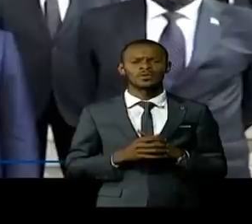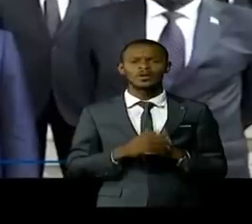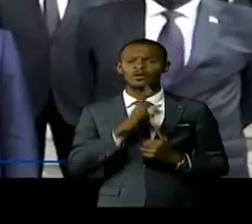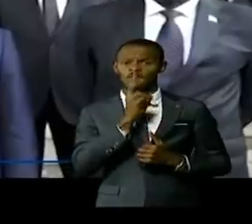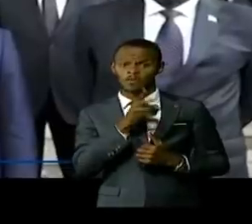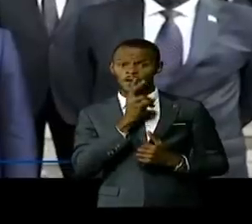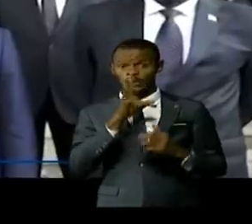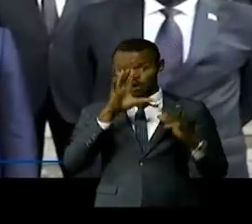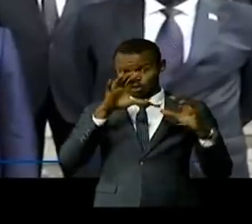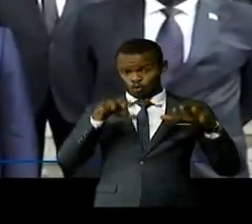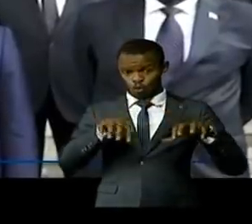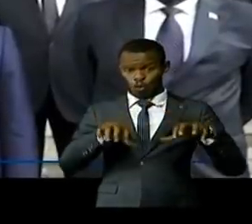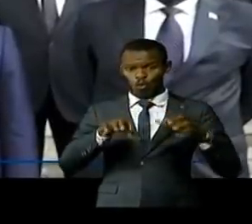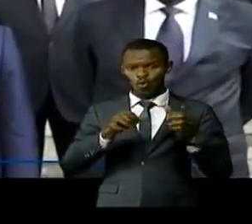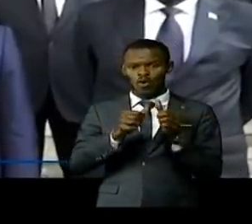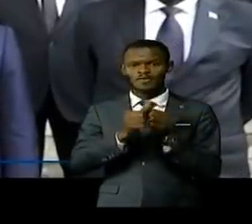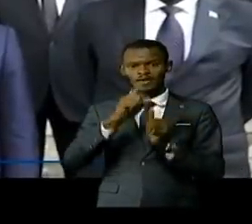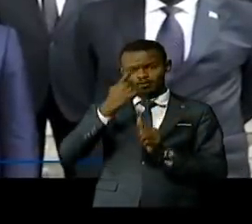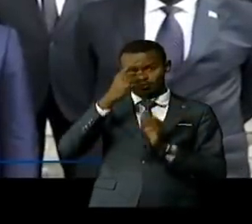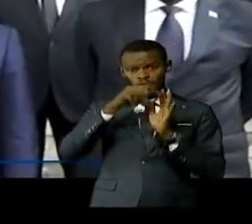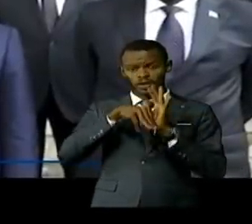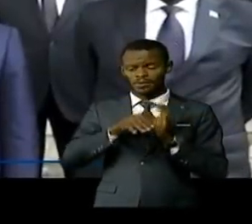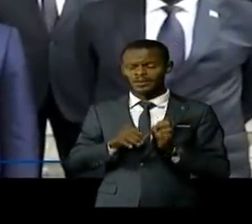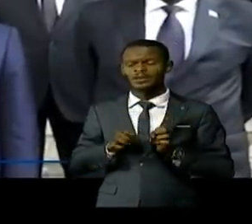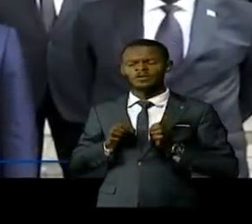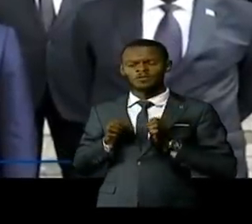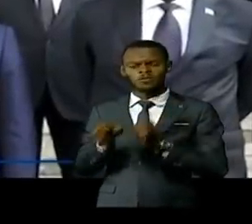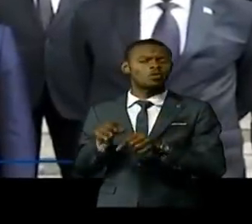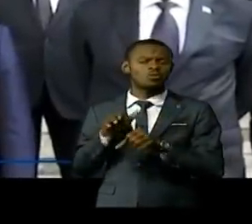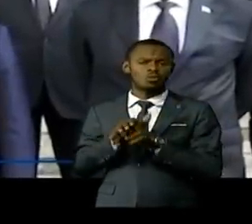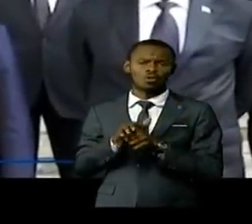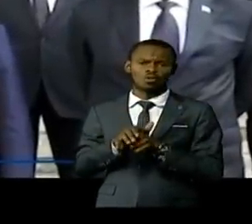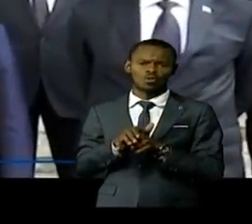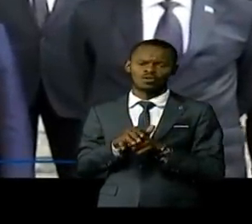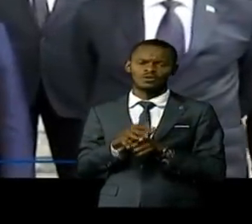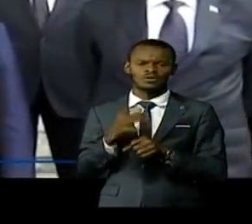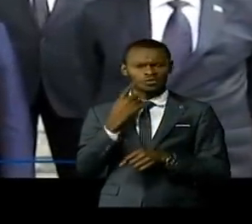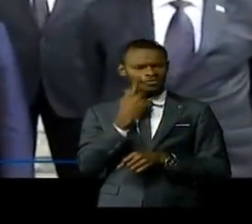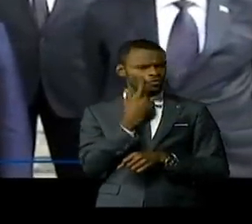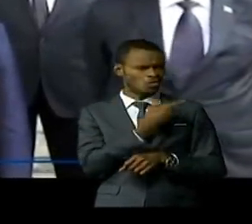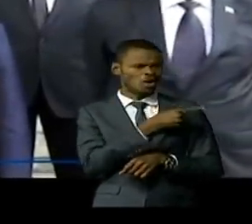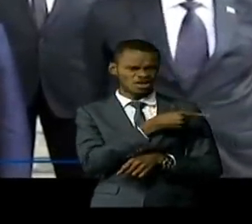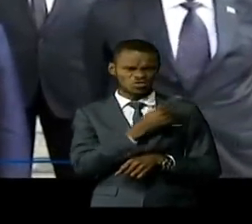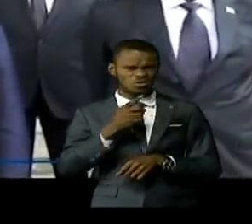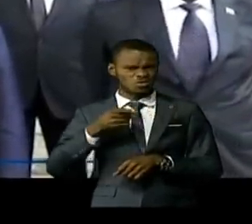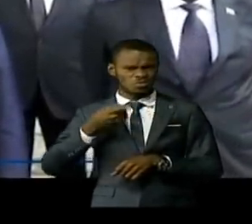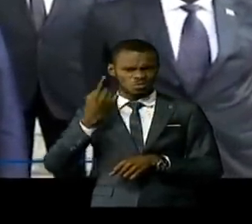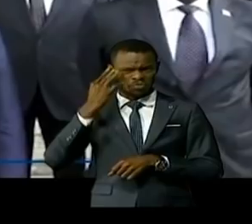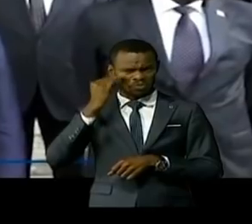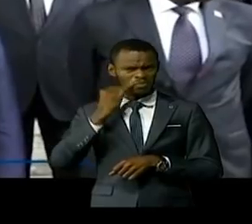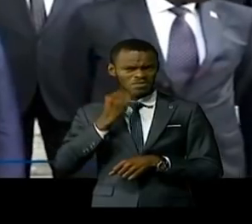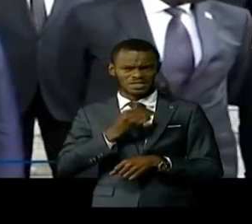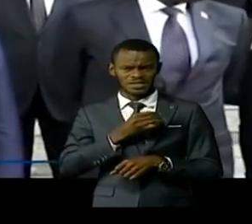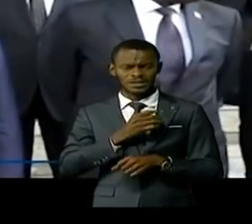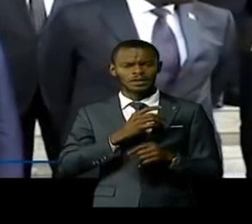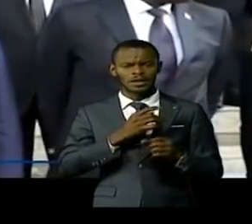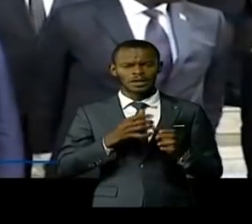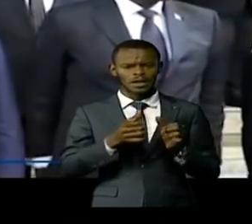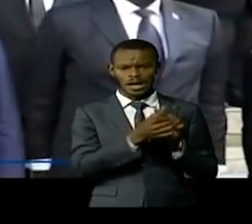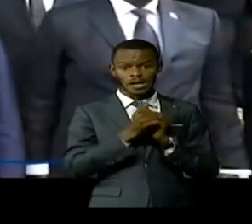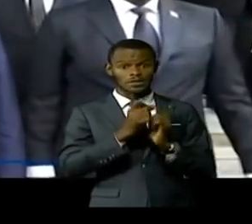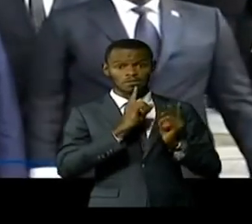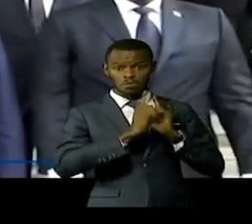été faits. Tout à l'heure, avec son Excellence le Premier ministre, nous avons évoqué l'engagement personnel du